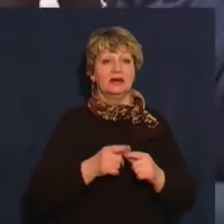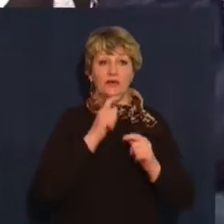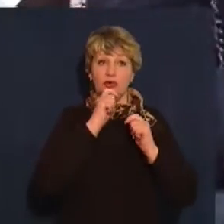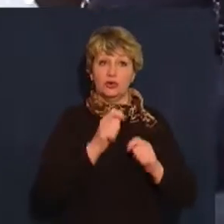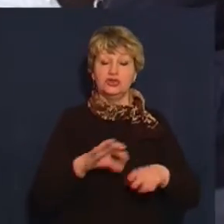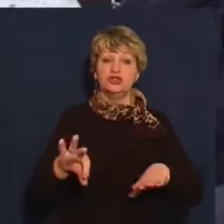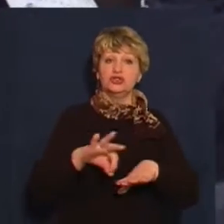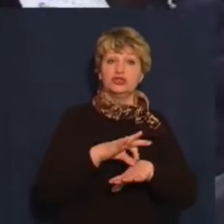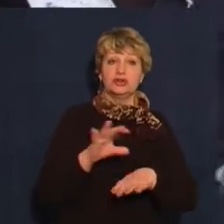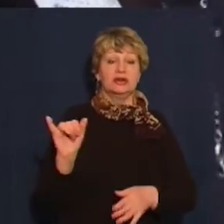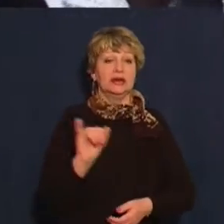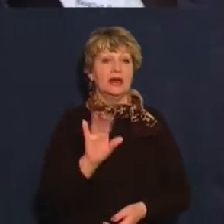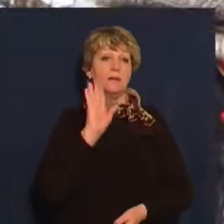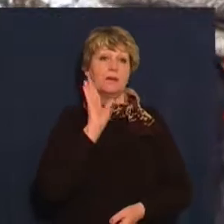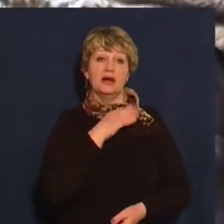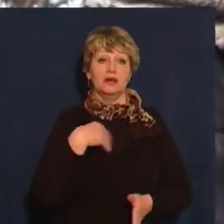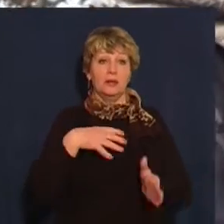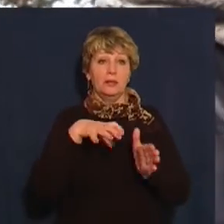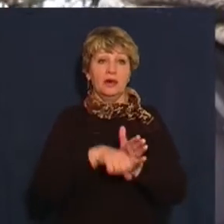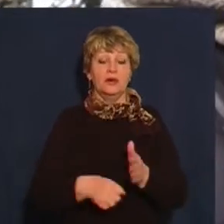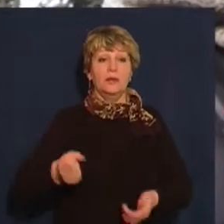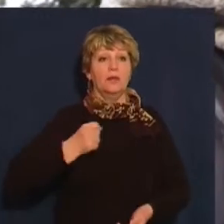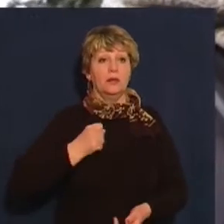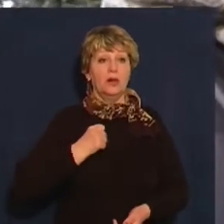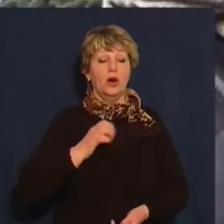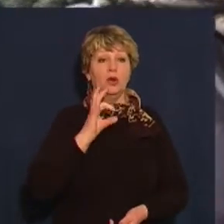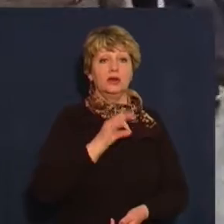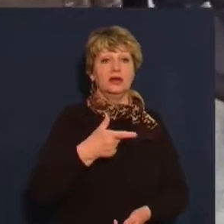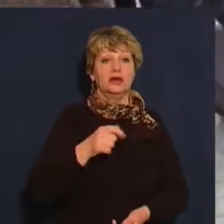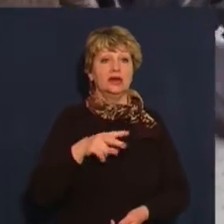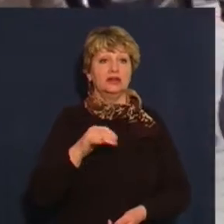та матері загиблих бійців Олені Ложешніковій та Олені Галві.